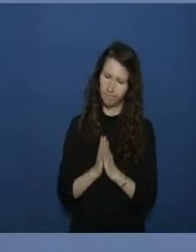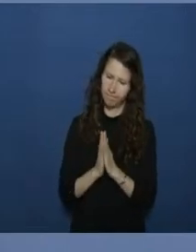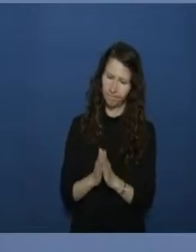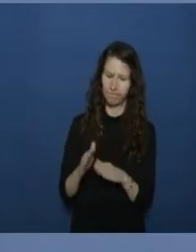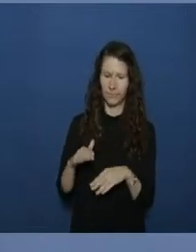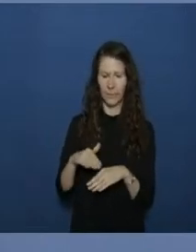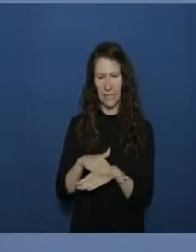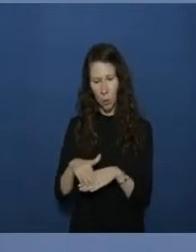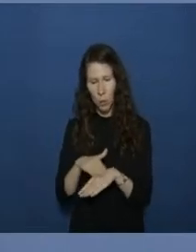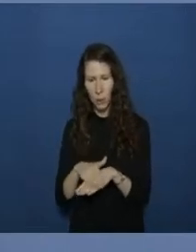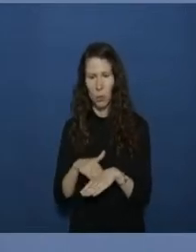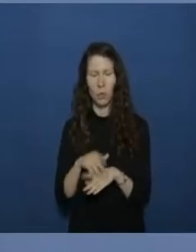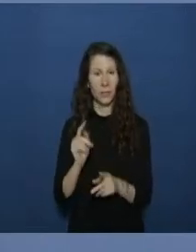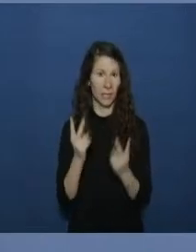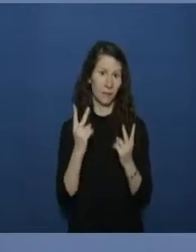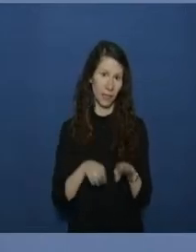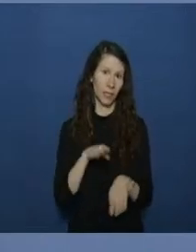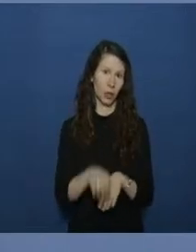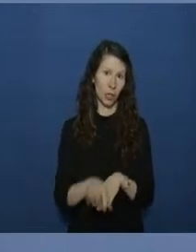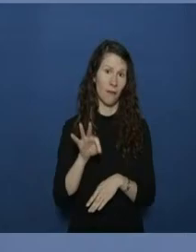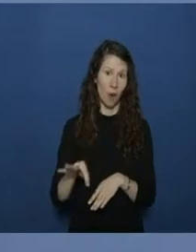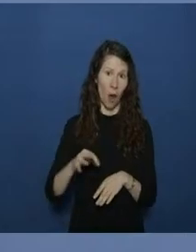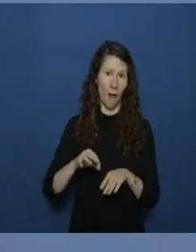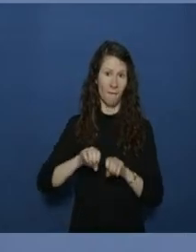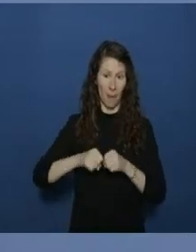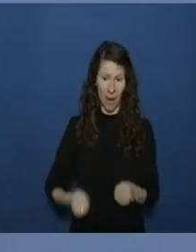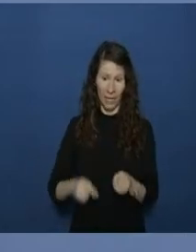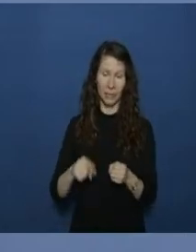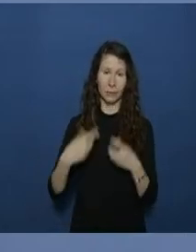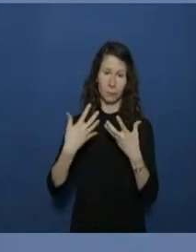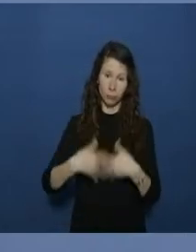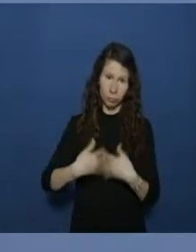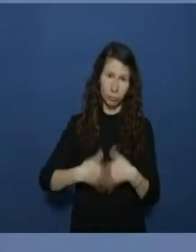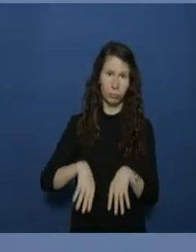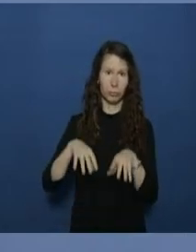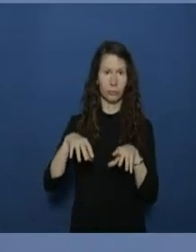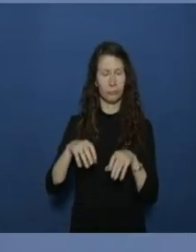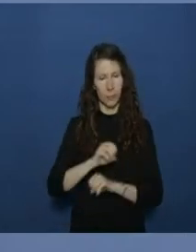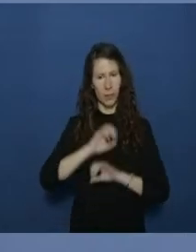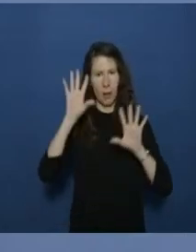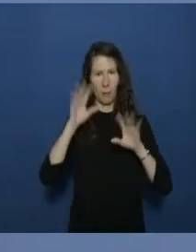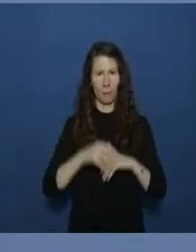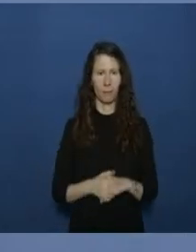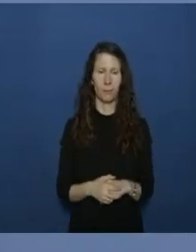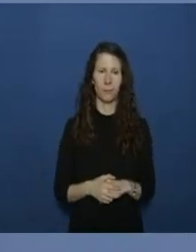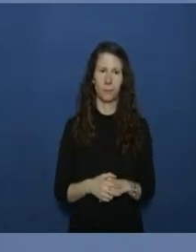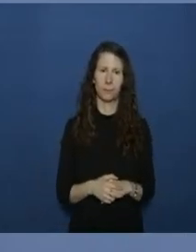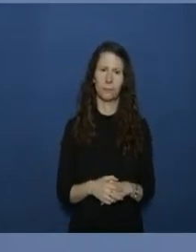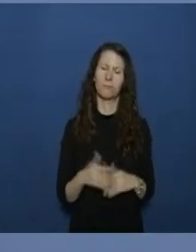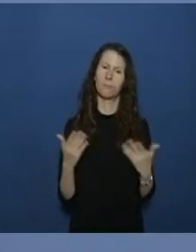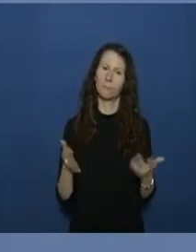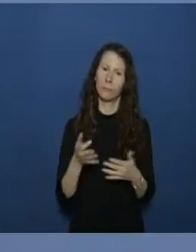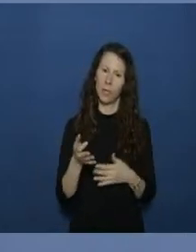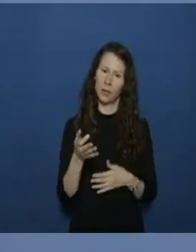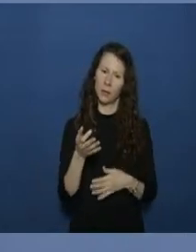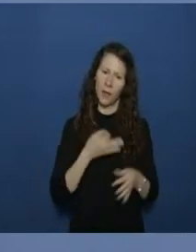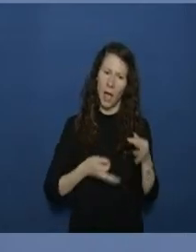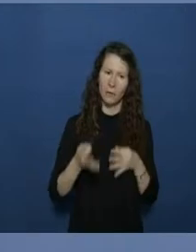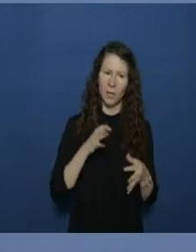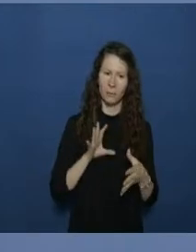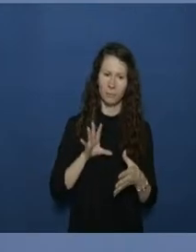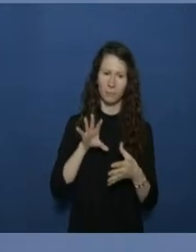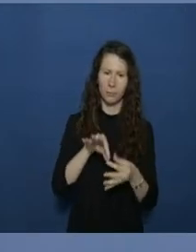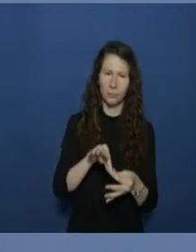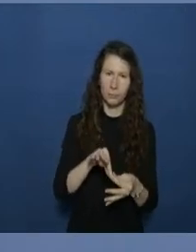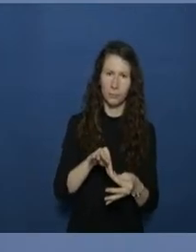Schritt, um die Verbrechen aufzuarbeiten und gemeinsam die Zukunft zu gestalten. Vielleicht konkreter zu den Fragen, wie ich das gerade